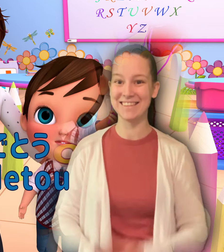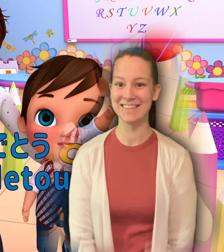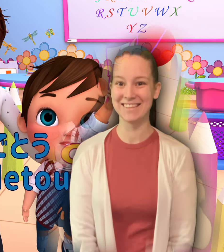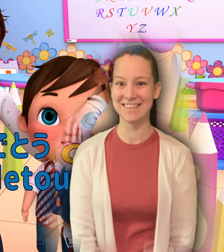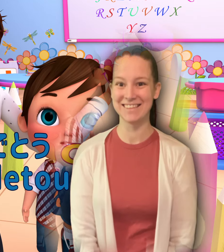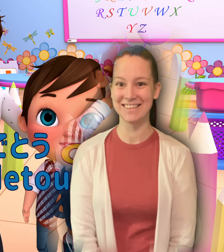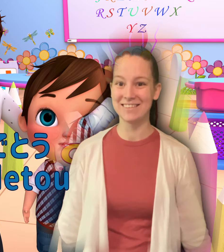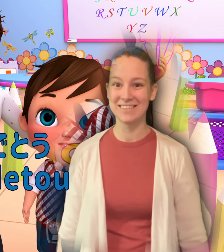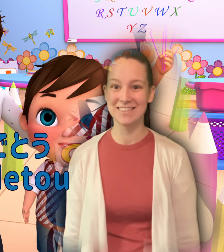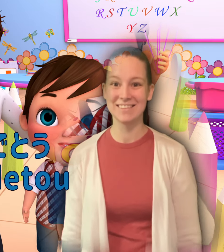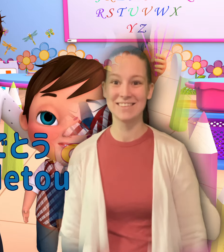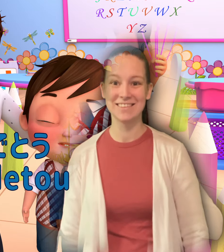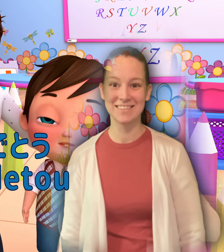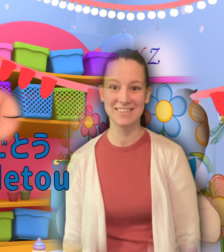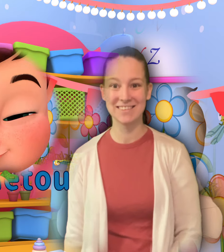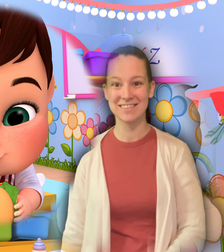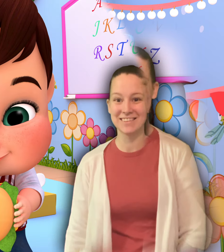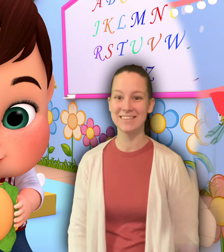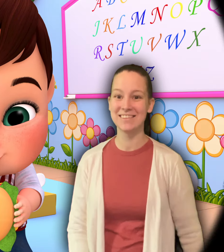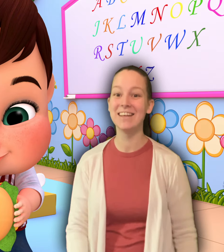誕生日おめでとう